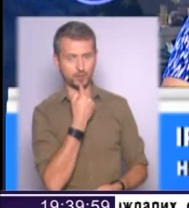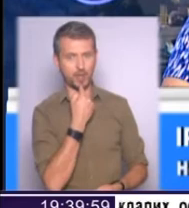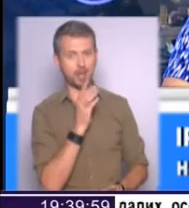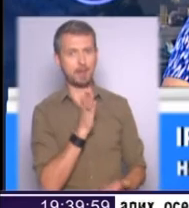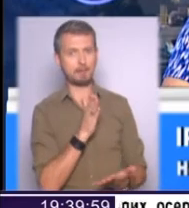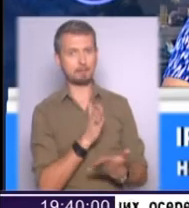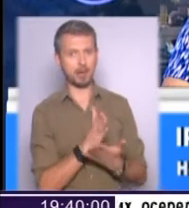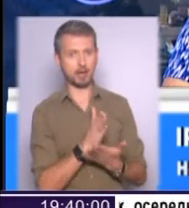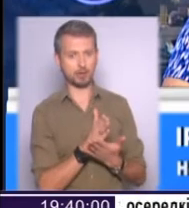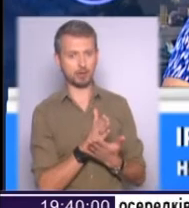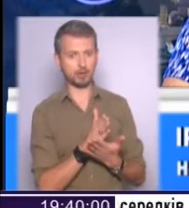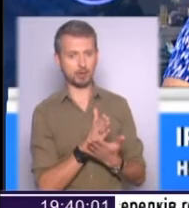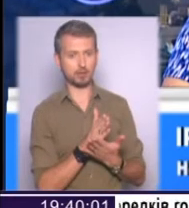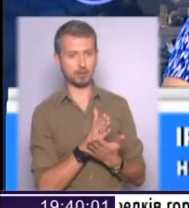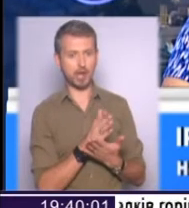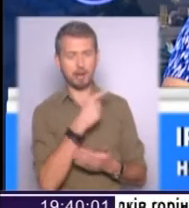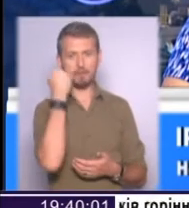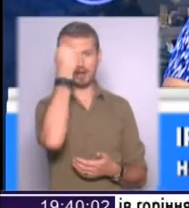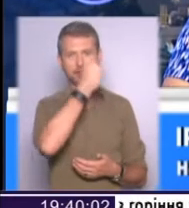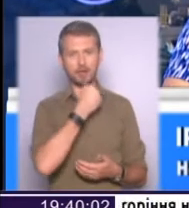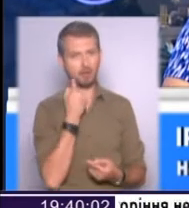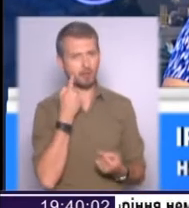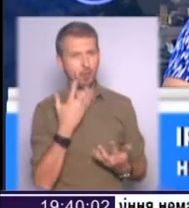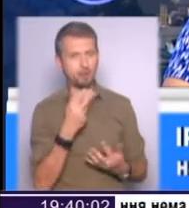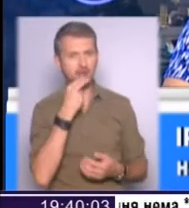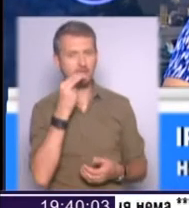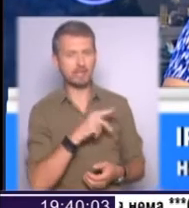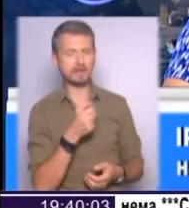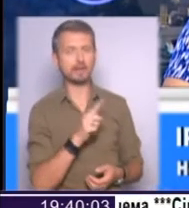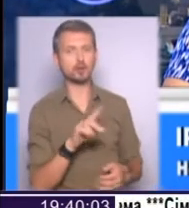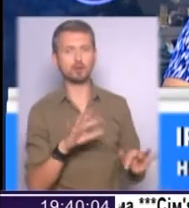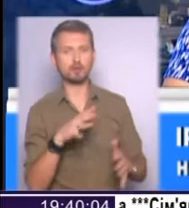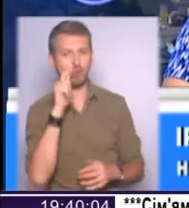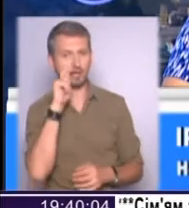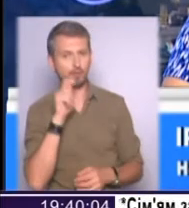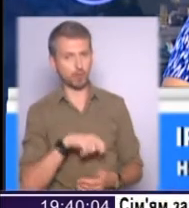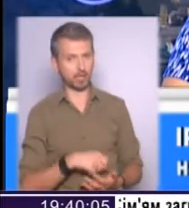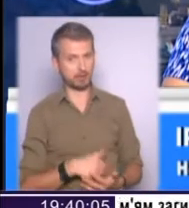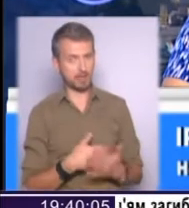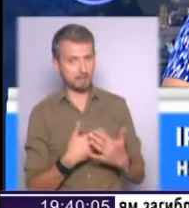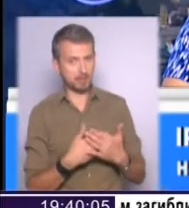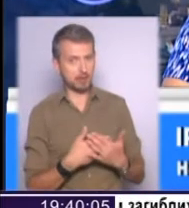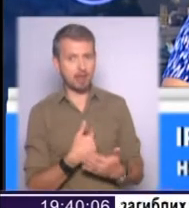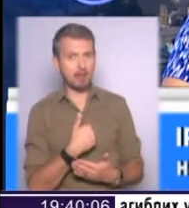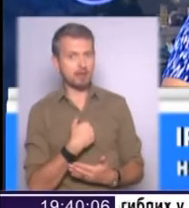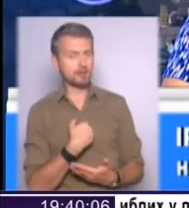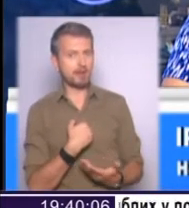маю персональний комплекс вини за те, що відбувається в Україні, наприклад. Я не